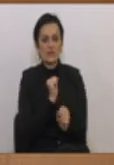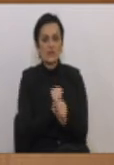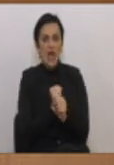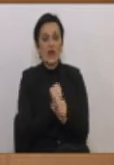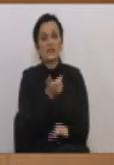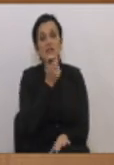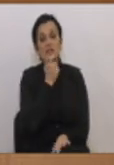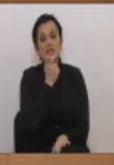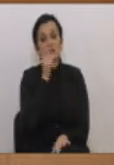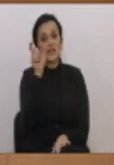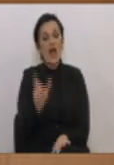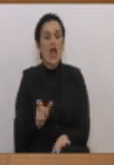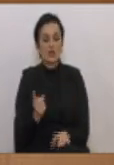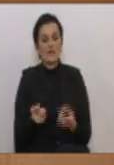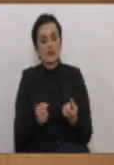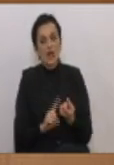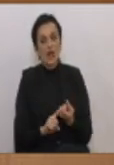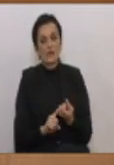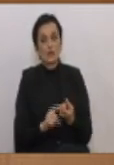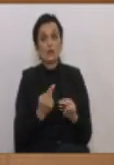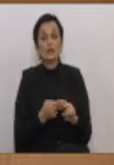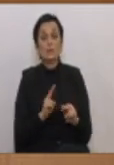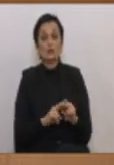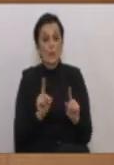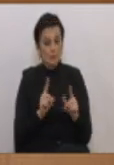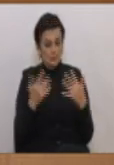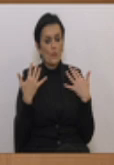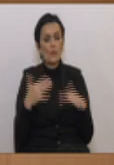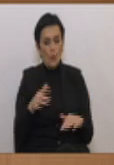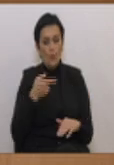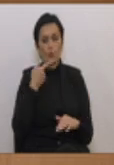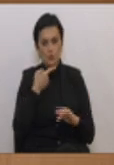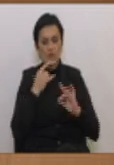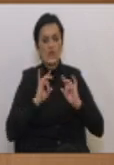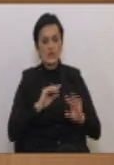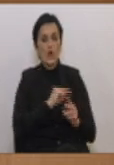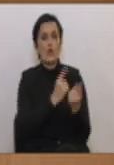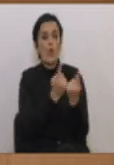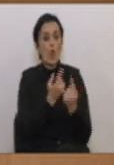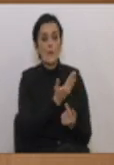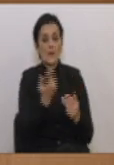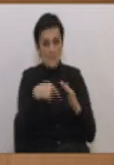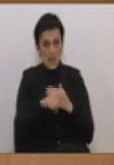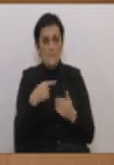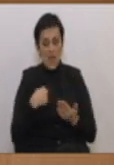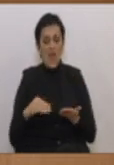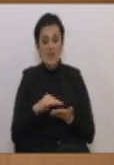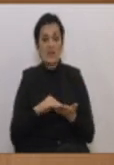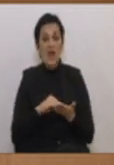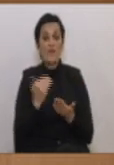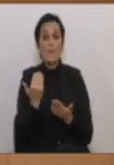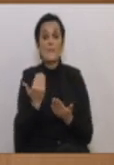მიხეილ სააკაშვილთან დაკავშირებით. იმიტომ რომ უკვე ითქვა კოლეგების მიერ და მე გავიმეორებ, ის რაც ხდებოდა